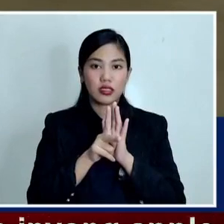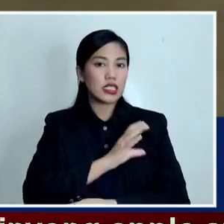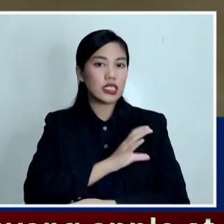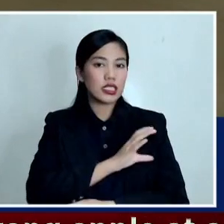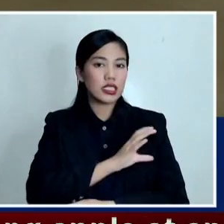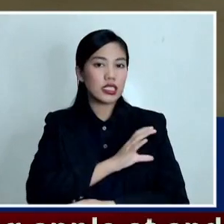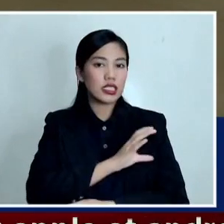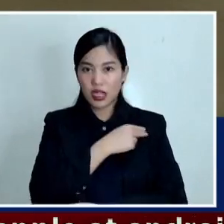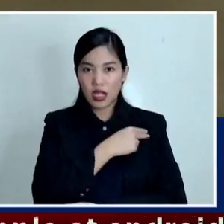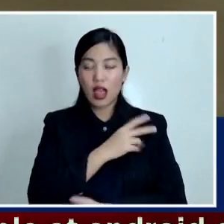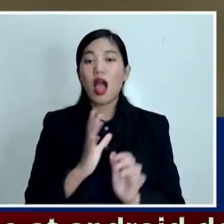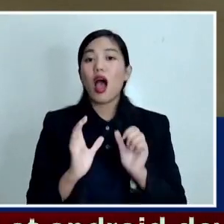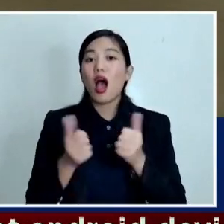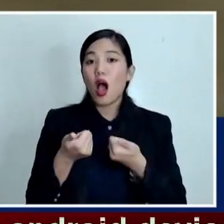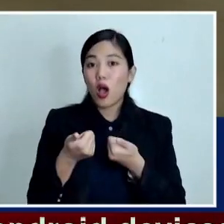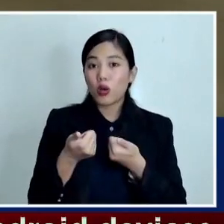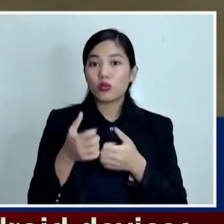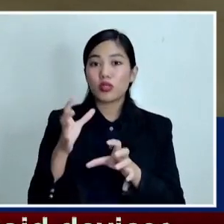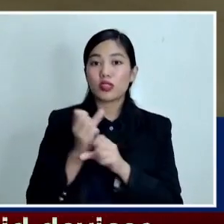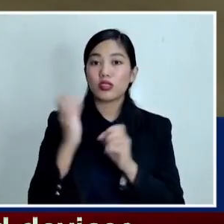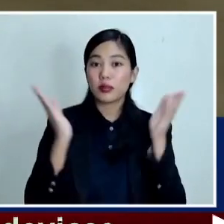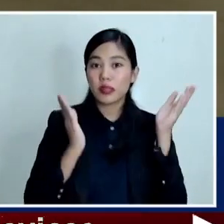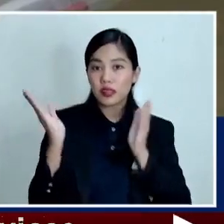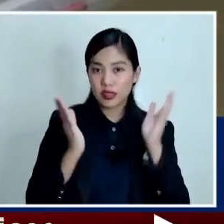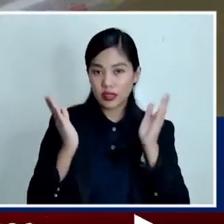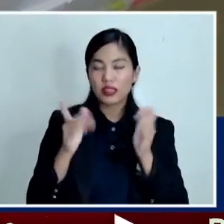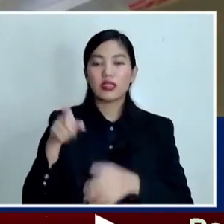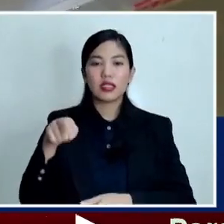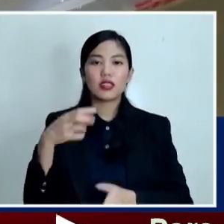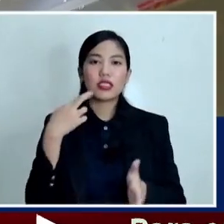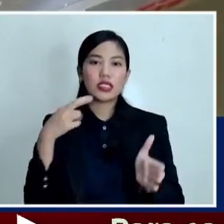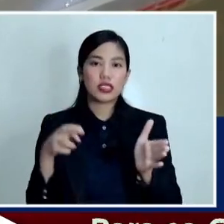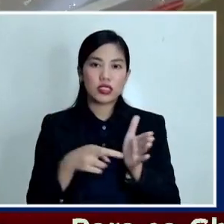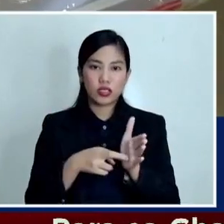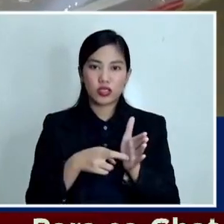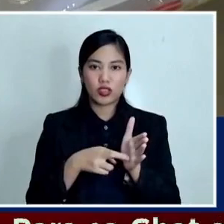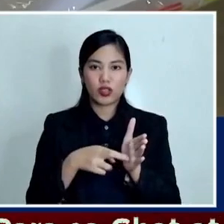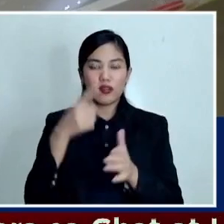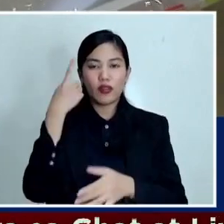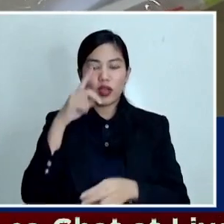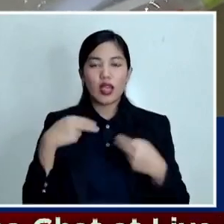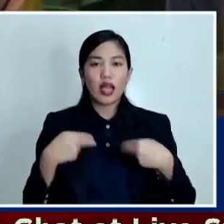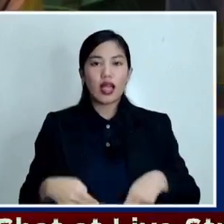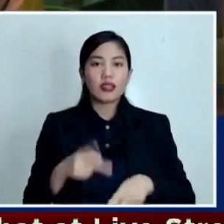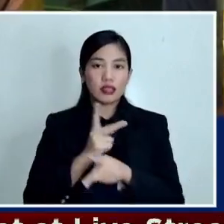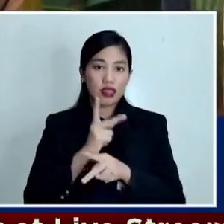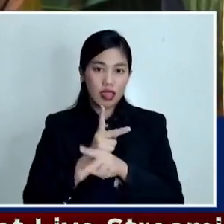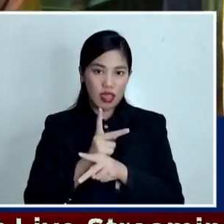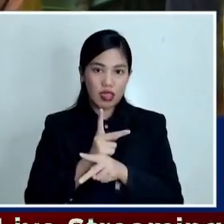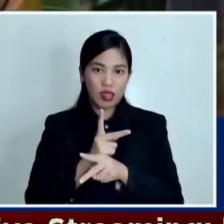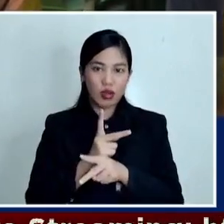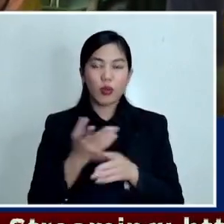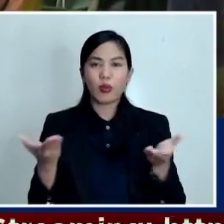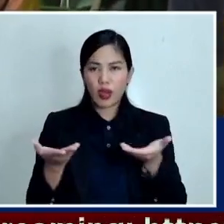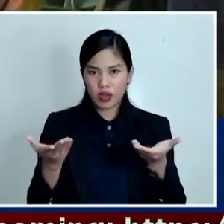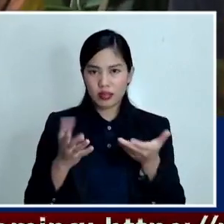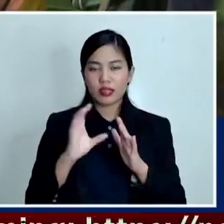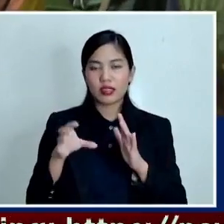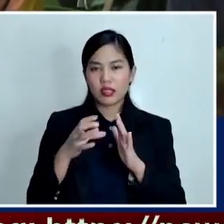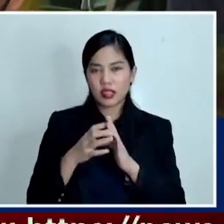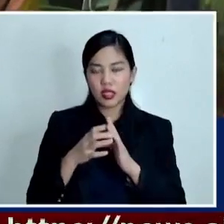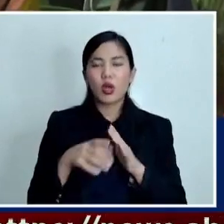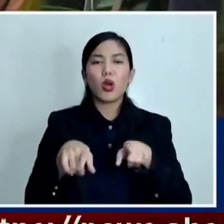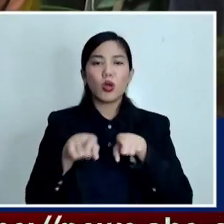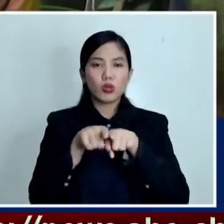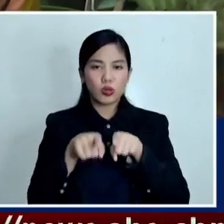kailangang magparehistro rin sa healthcare provider sa kanilang lugar bukod sa pagiging miyembro ng PhilHealth. Sa ngayon, sa mga piling